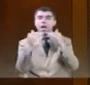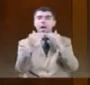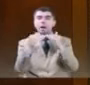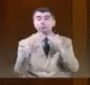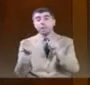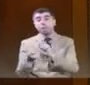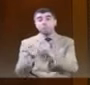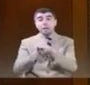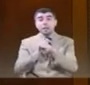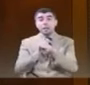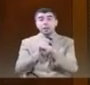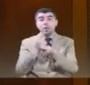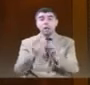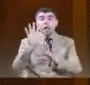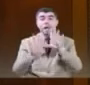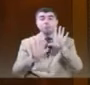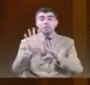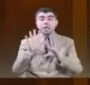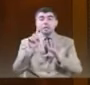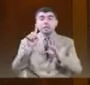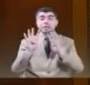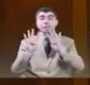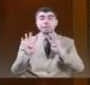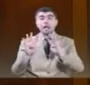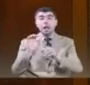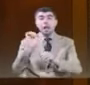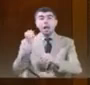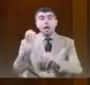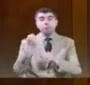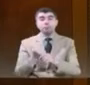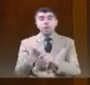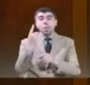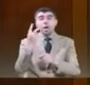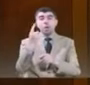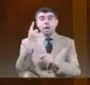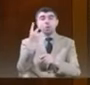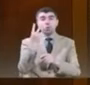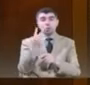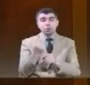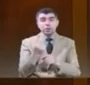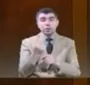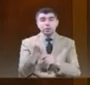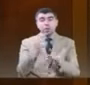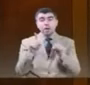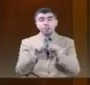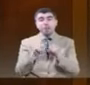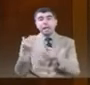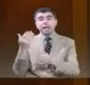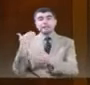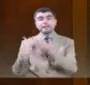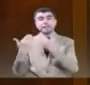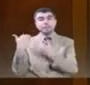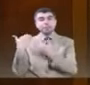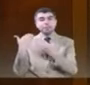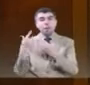سن التقاعد النسبي من 15 إلى 18 سنة بالنسبة للنساء، ومن 21 إلى 24 سنة بالنسبة للرجال. التقاعد النسبي كان 15